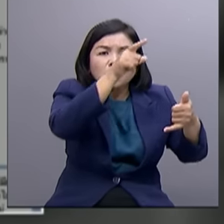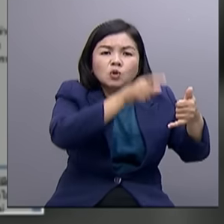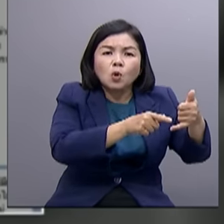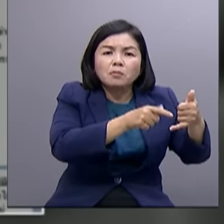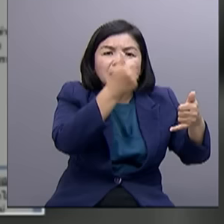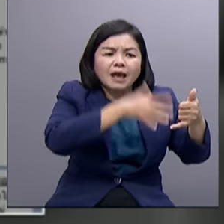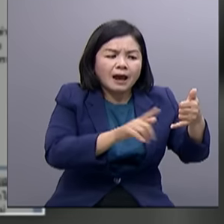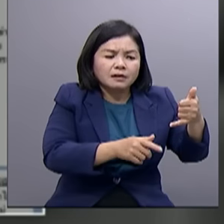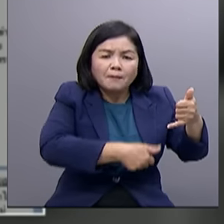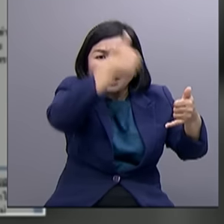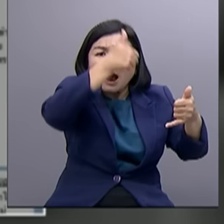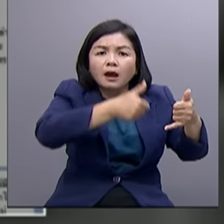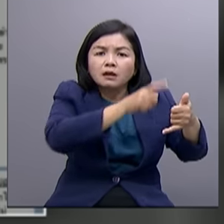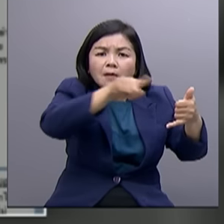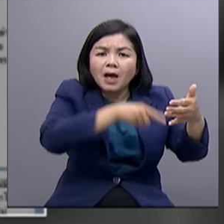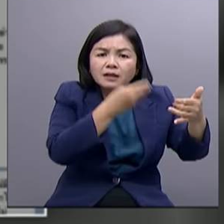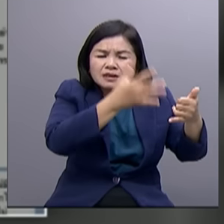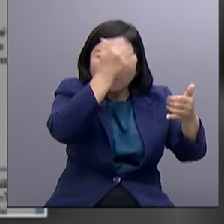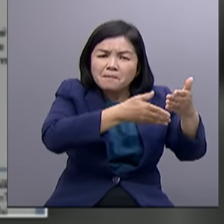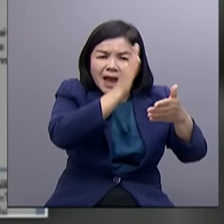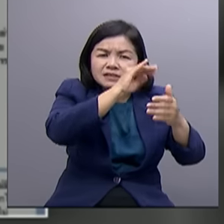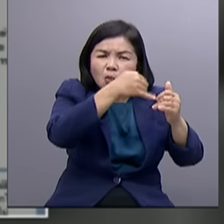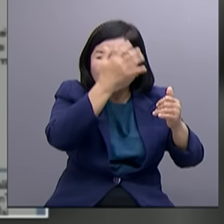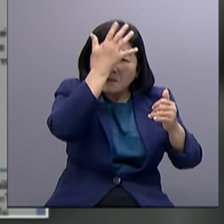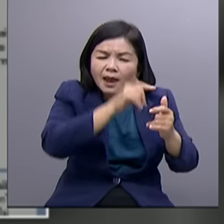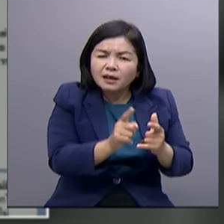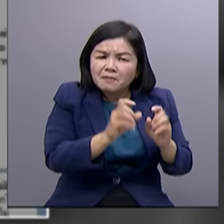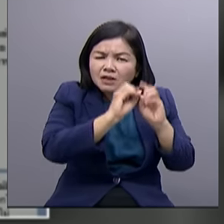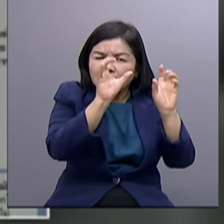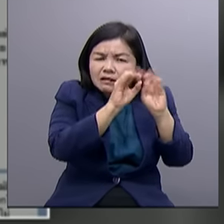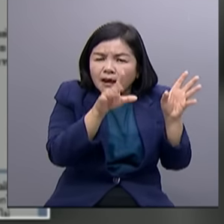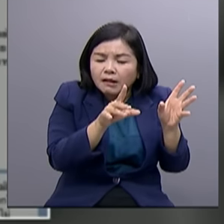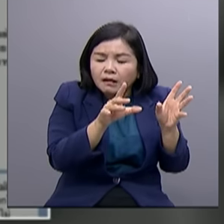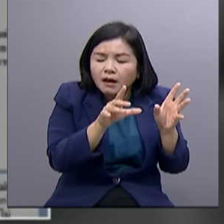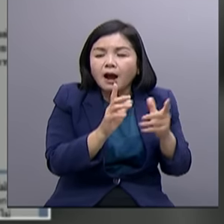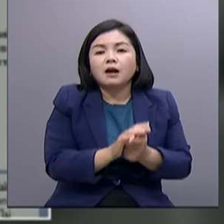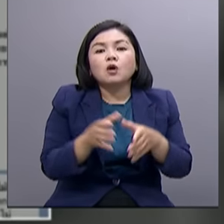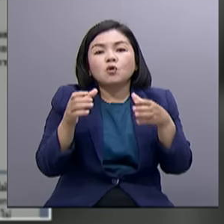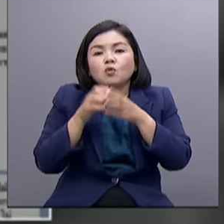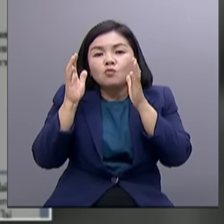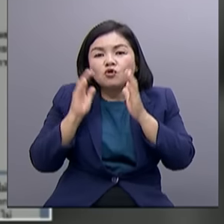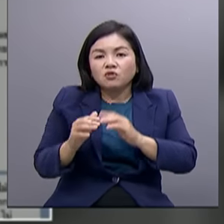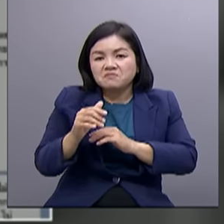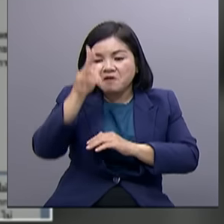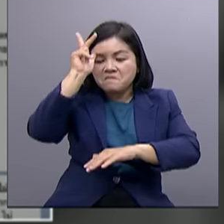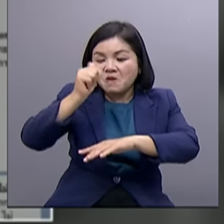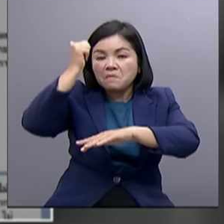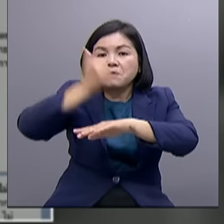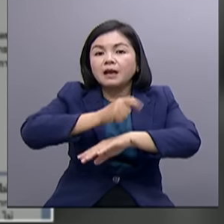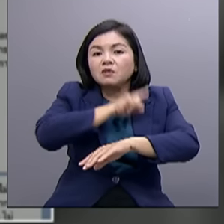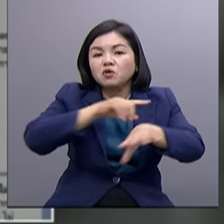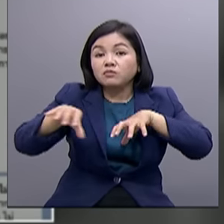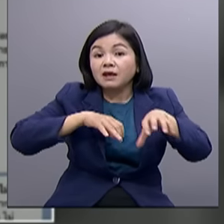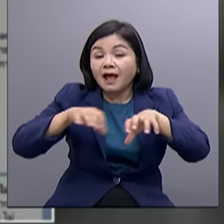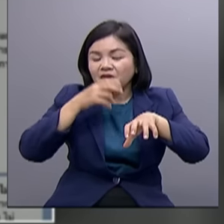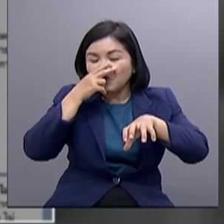สงสัยว่าทำไมถึงได้ผ่านเข้าสู่รอบจังหวัดมีความไม่โปร่งใสอย่างเช่นกลุ่มคนที่มีอิทธิพลเป็นผู้จัดการคุมการ